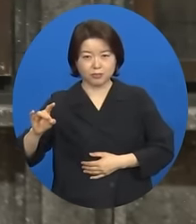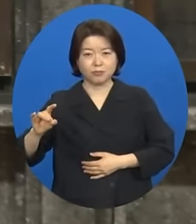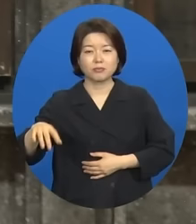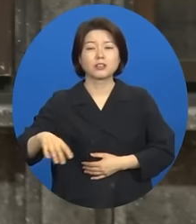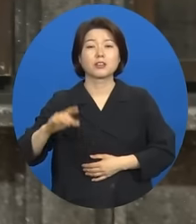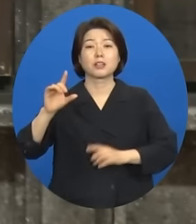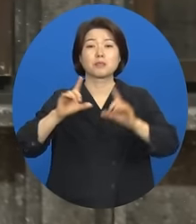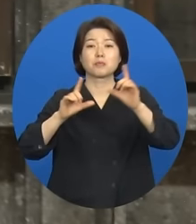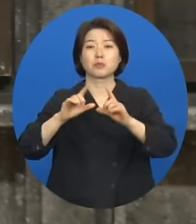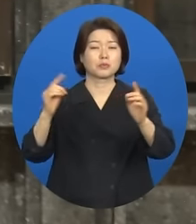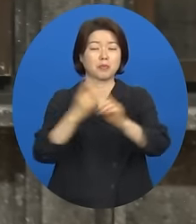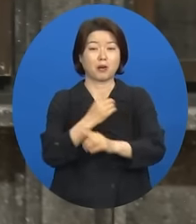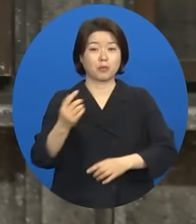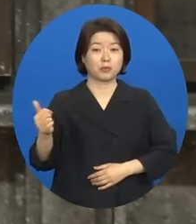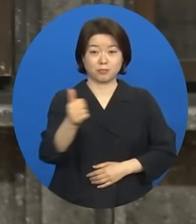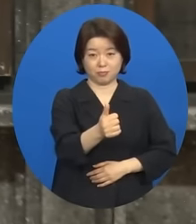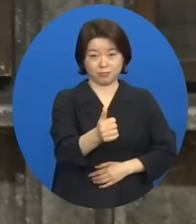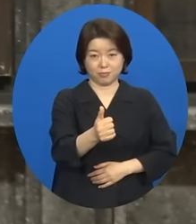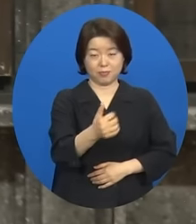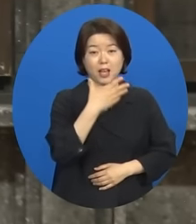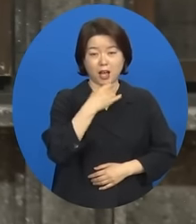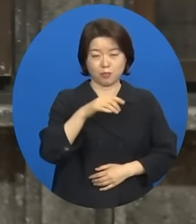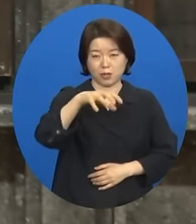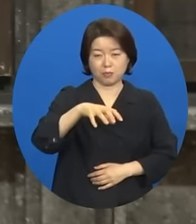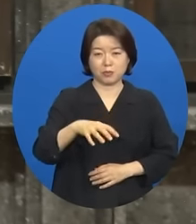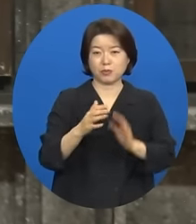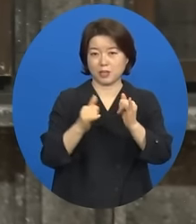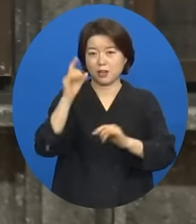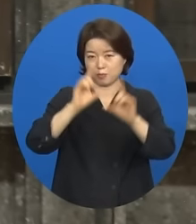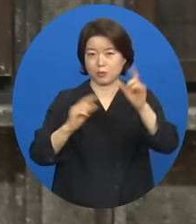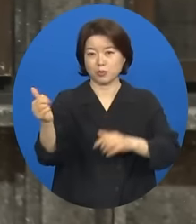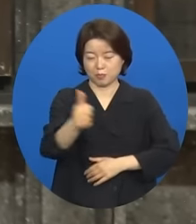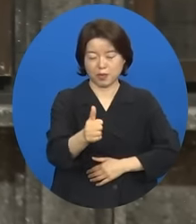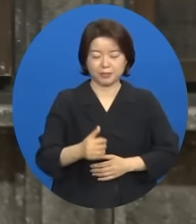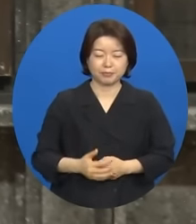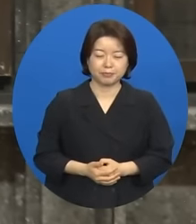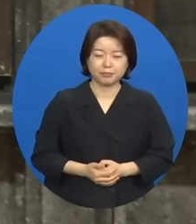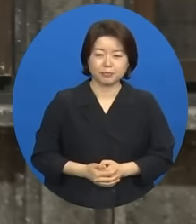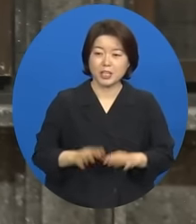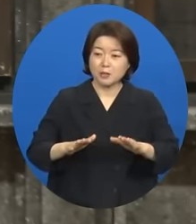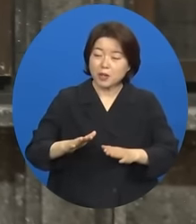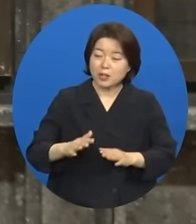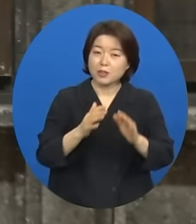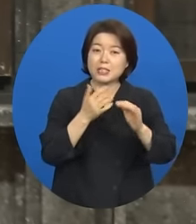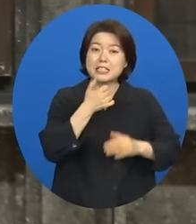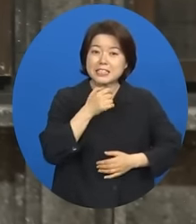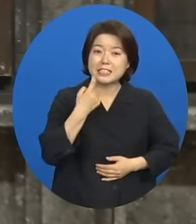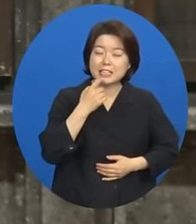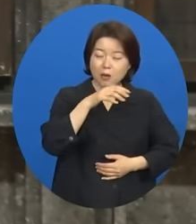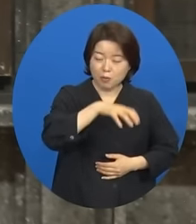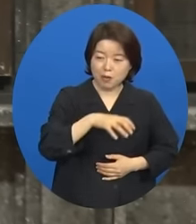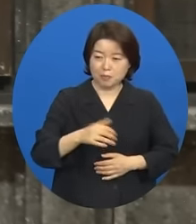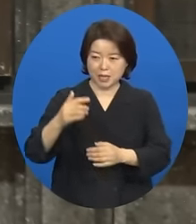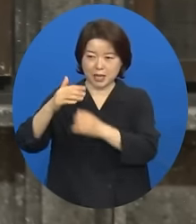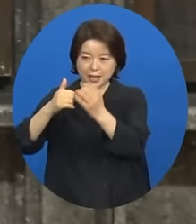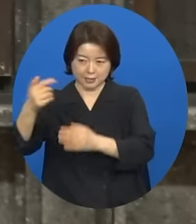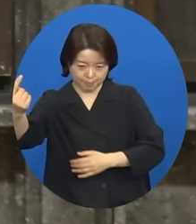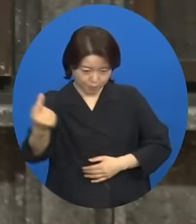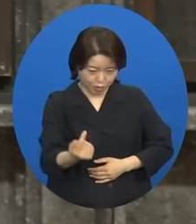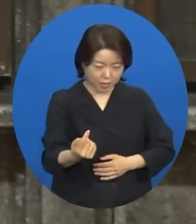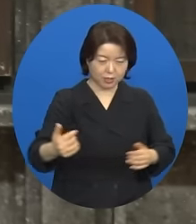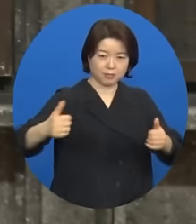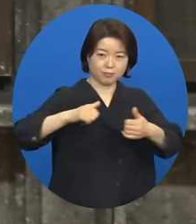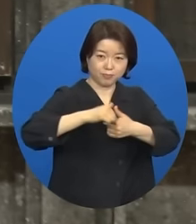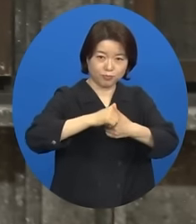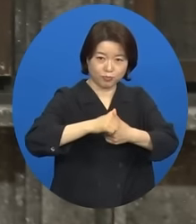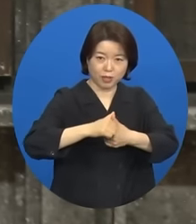나타나셨잖아요. 그러니까 하나님이 사람의 모습으로 나타나서 야곱과 씨름을 하게 된 것입니다. 어떤 분들은 야곱이